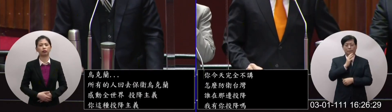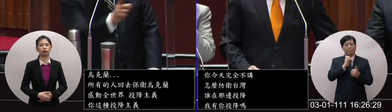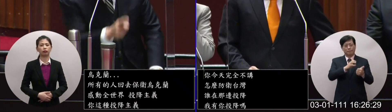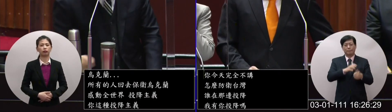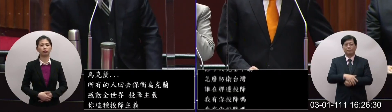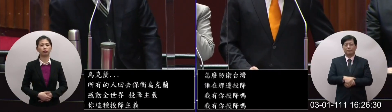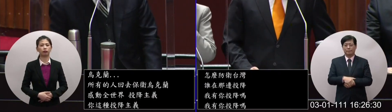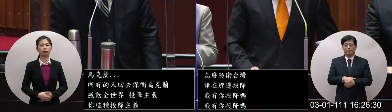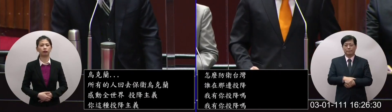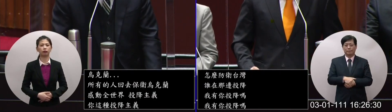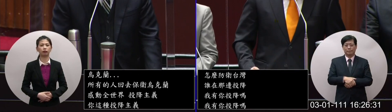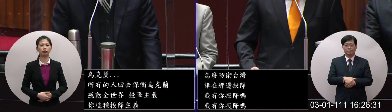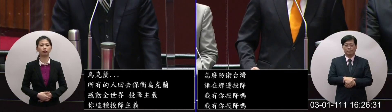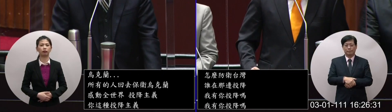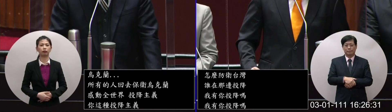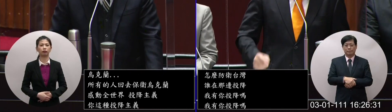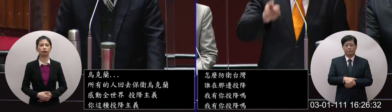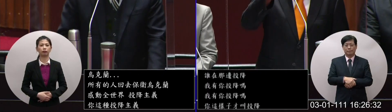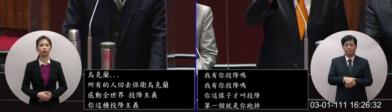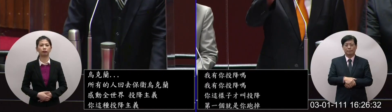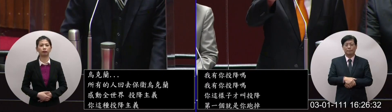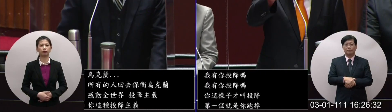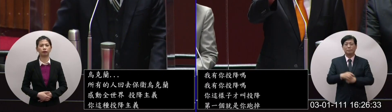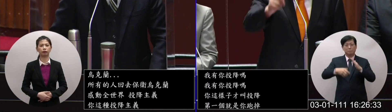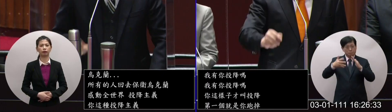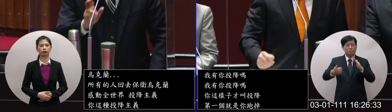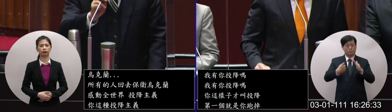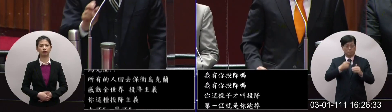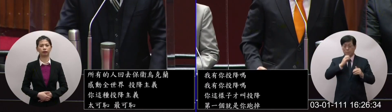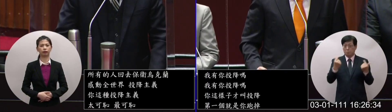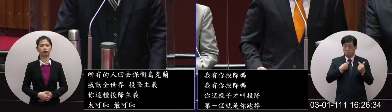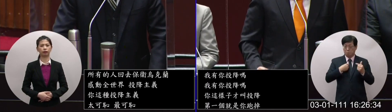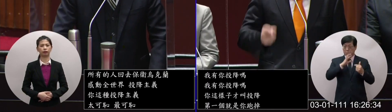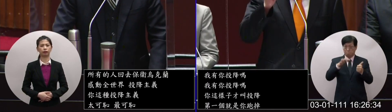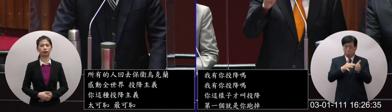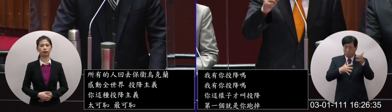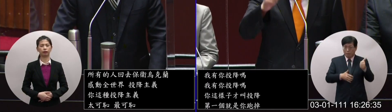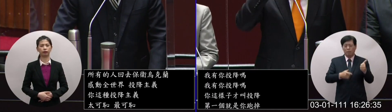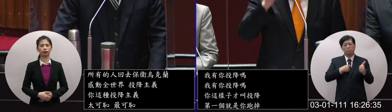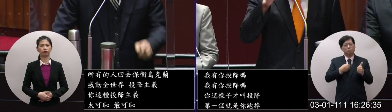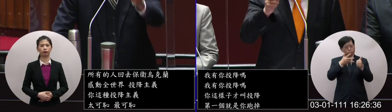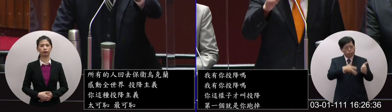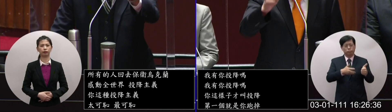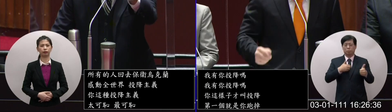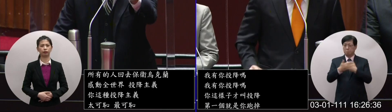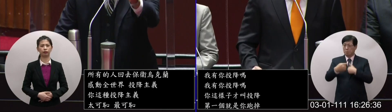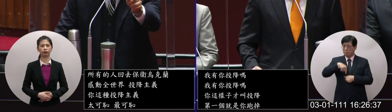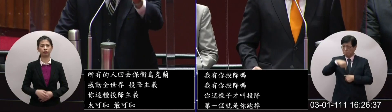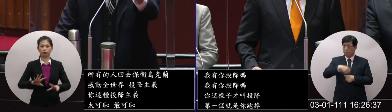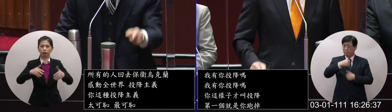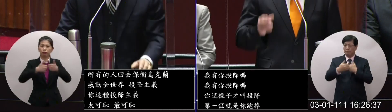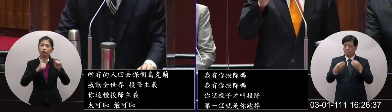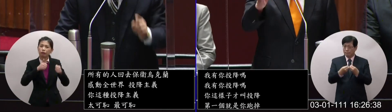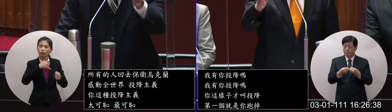诉你了， 最可耻。 院长， 好，这个国会殿堂， 国家的宰相像你这个样子， 理性讨论， 只是问你要如何 打破一